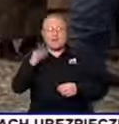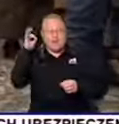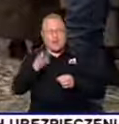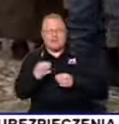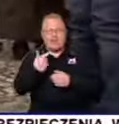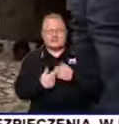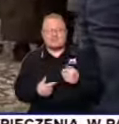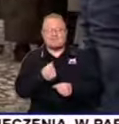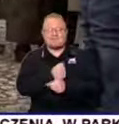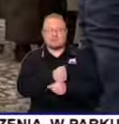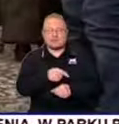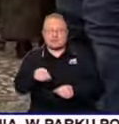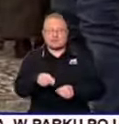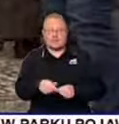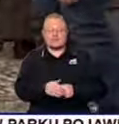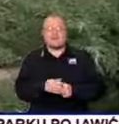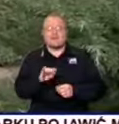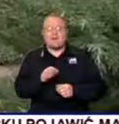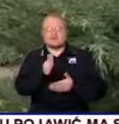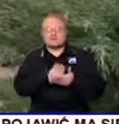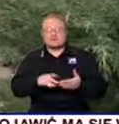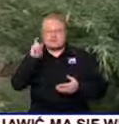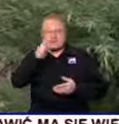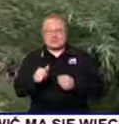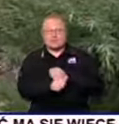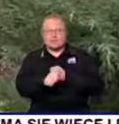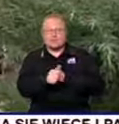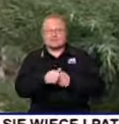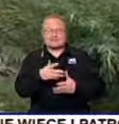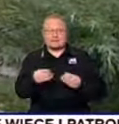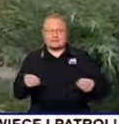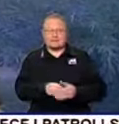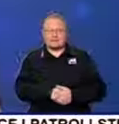dzieci więzionych w obozie przy Przemysłowej, bo część niemieckiej dokumentacji zaginęła.